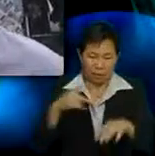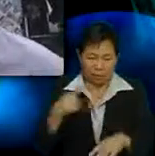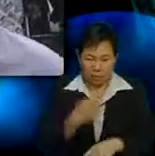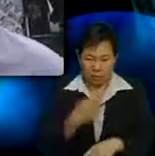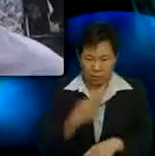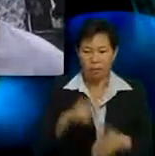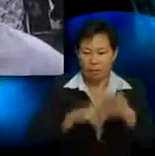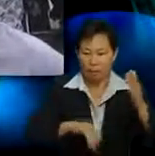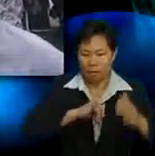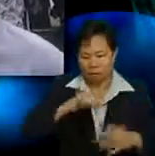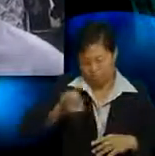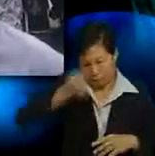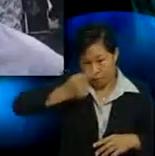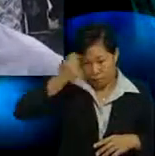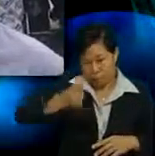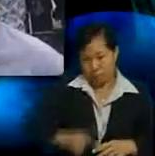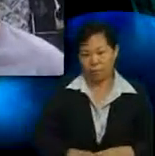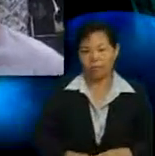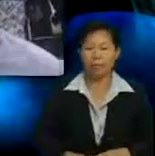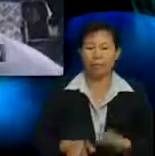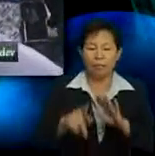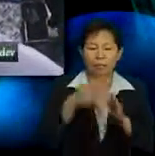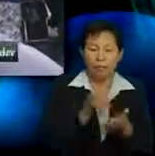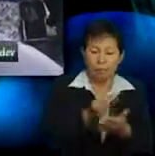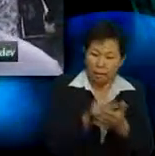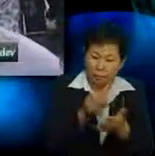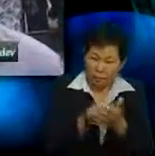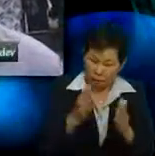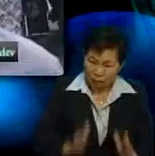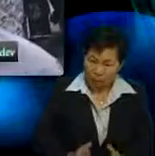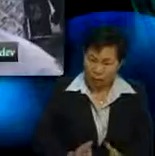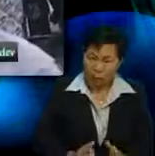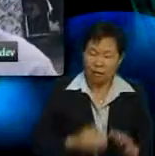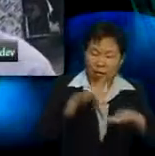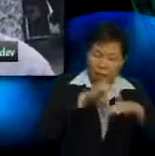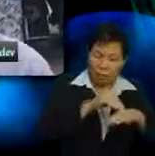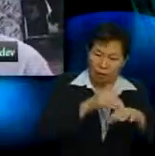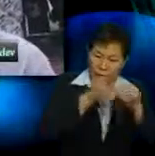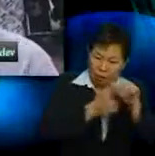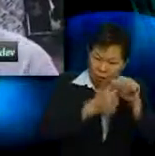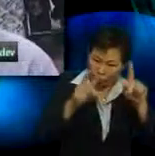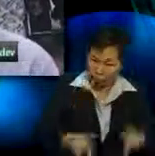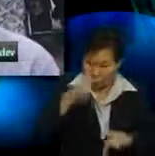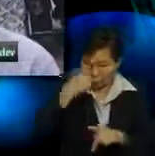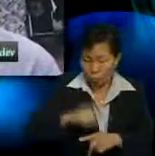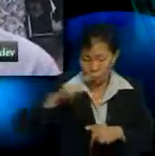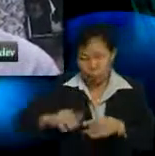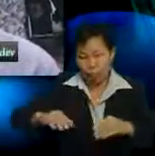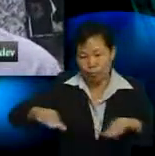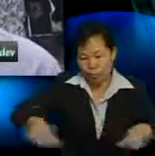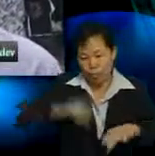Apa yang saya faham, nilai amanah ni perlu ada pada setiap orang untuk membina